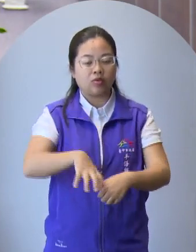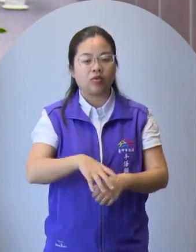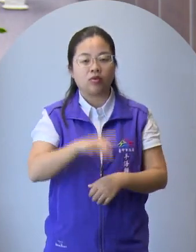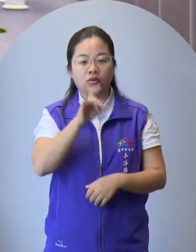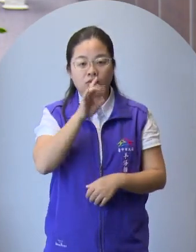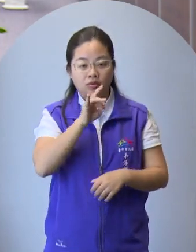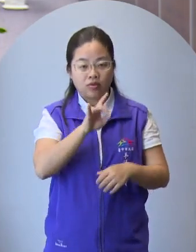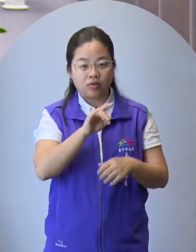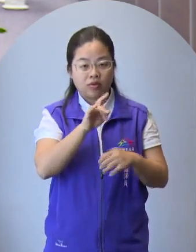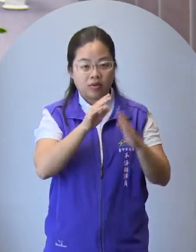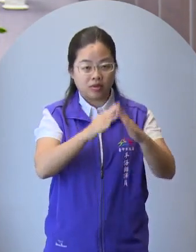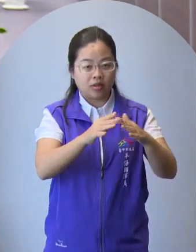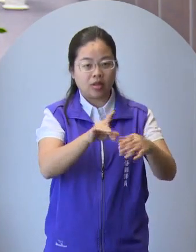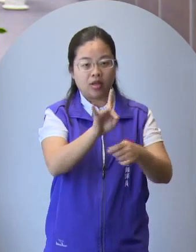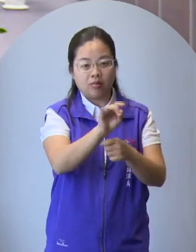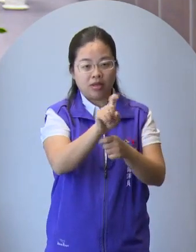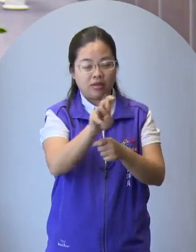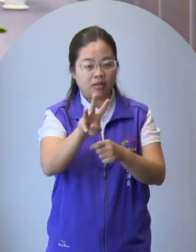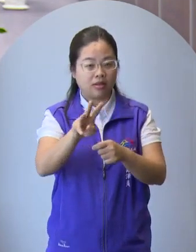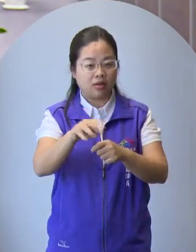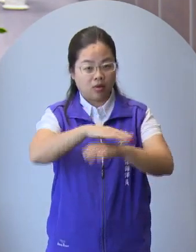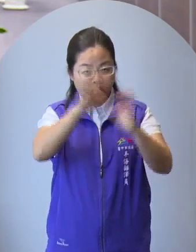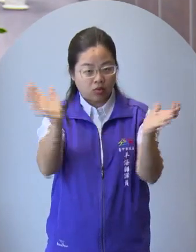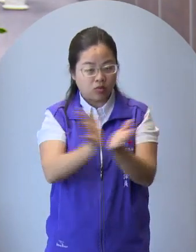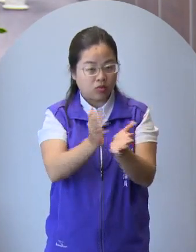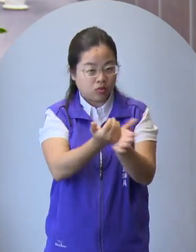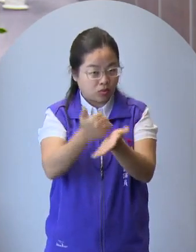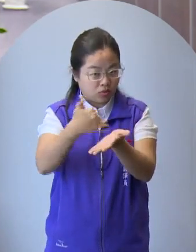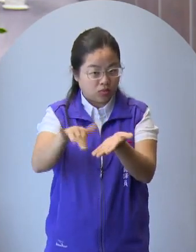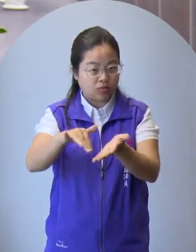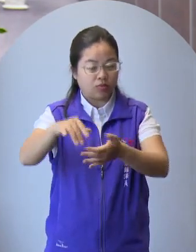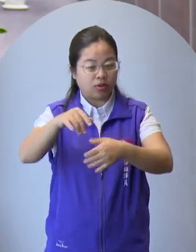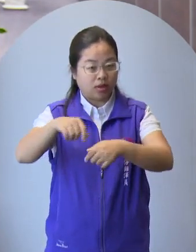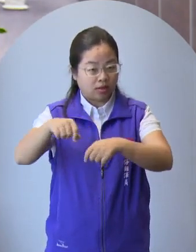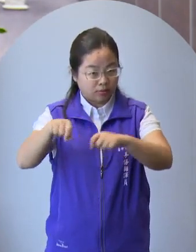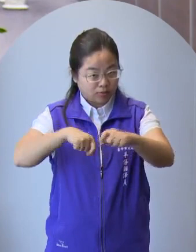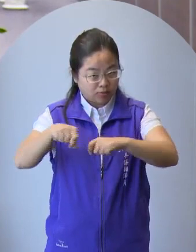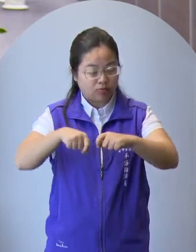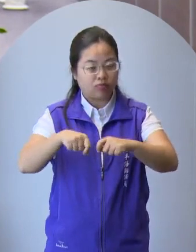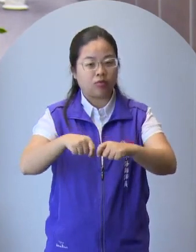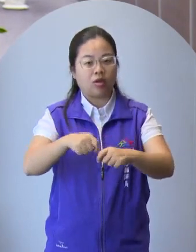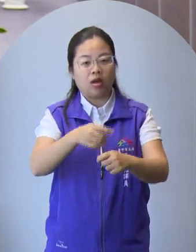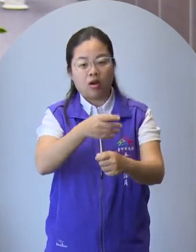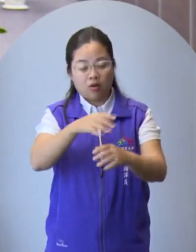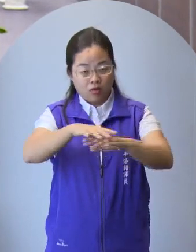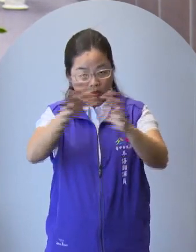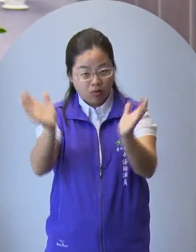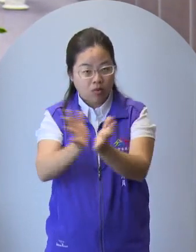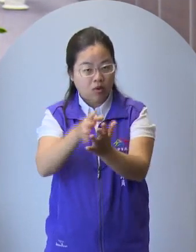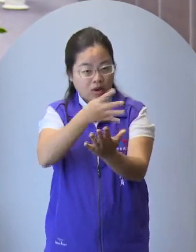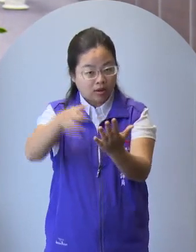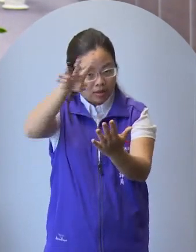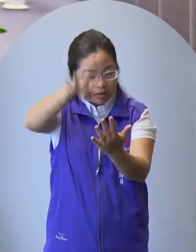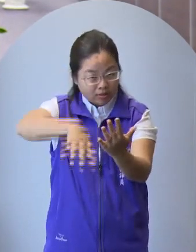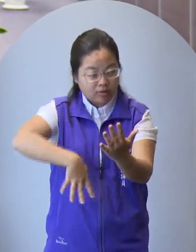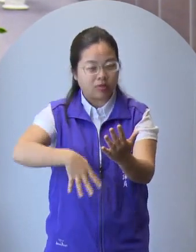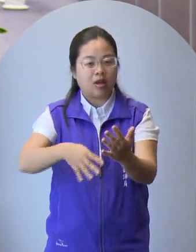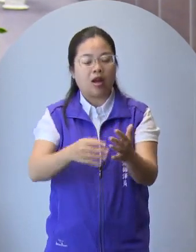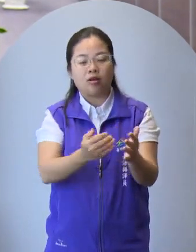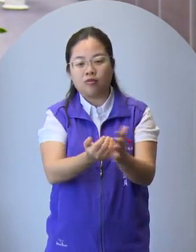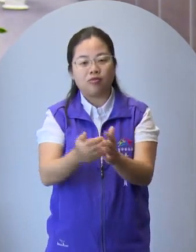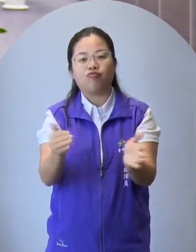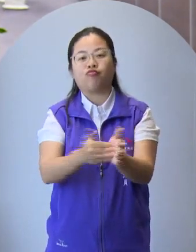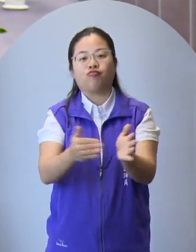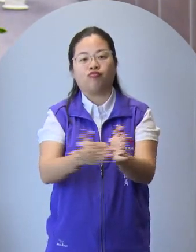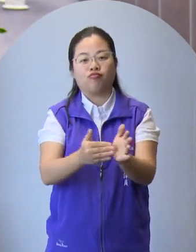市113年度总预算案计附属单位预算及重计表，已依相关规定汇编完竣，进行